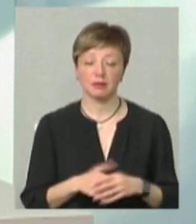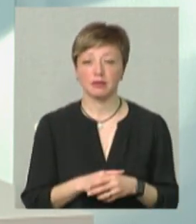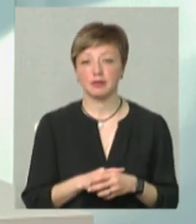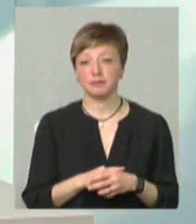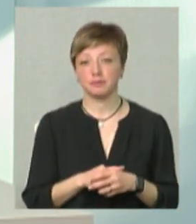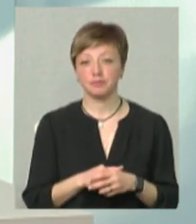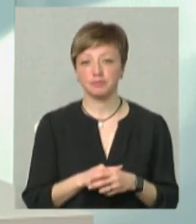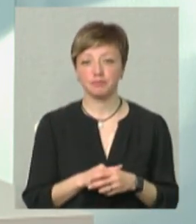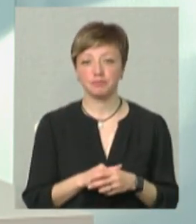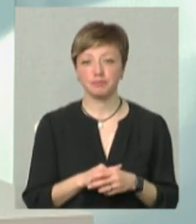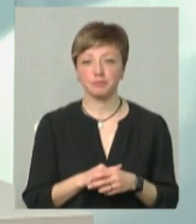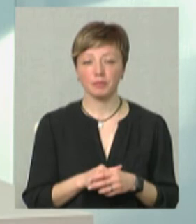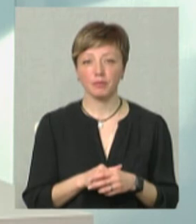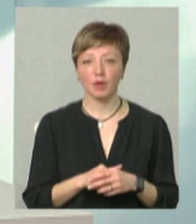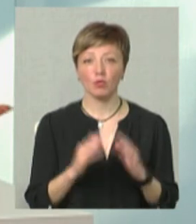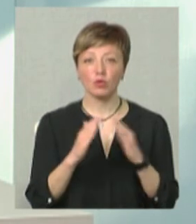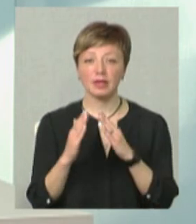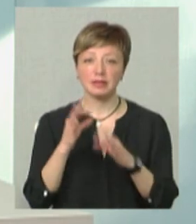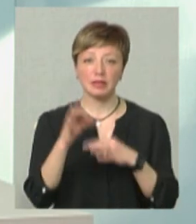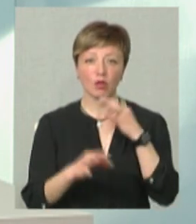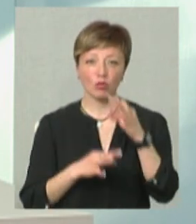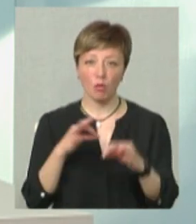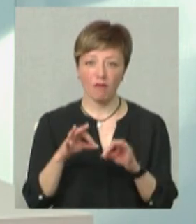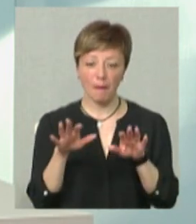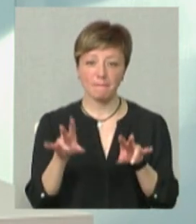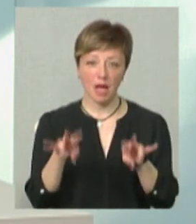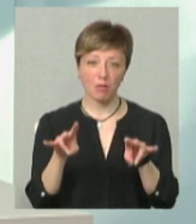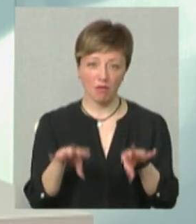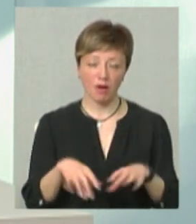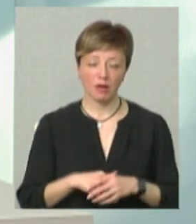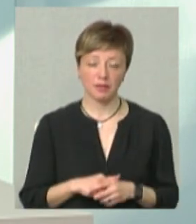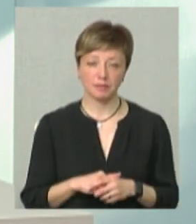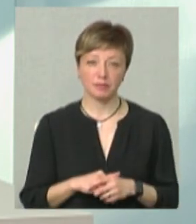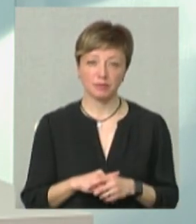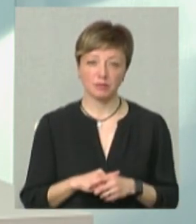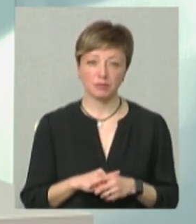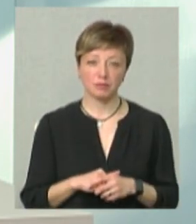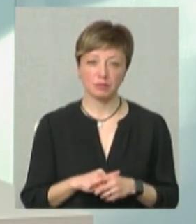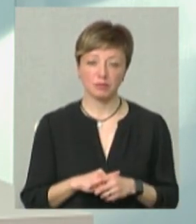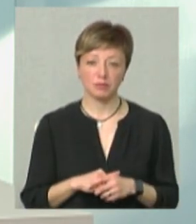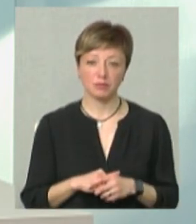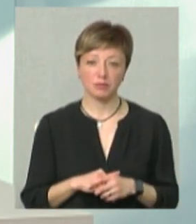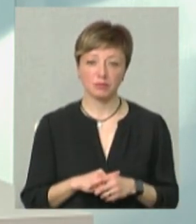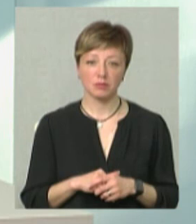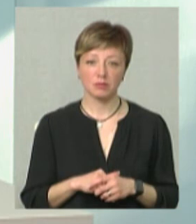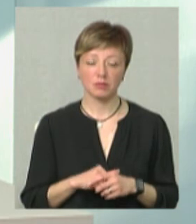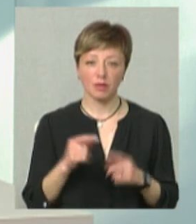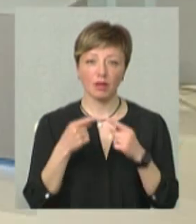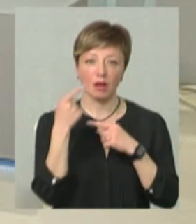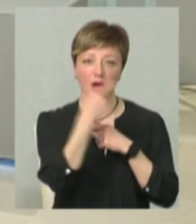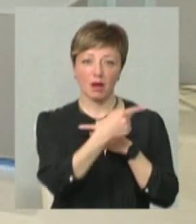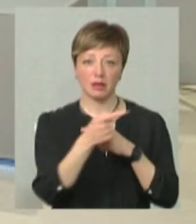і будинків, де цілодобове перебування дітей. Вони трохи далі